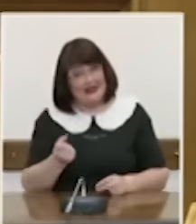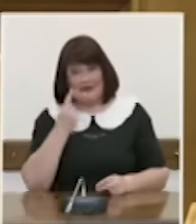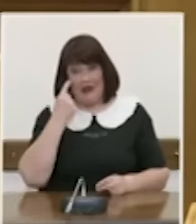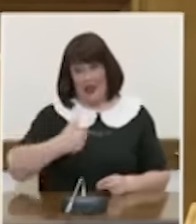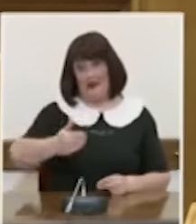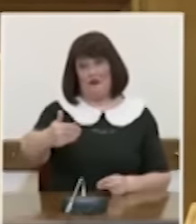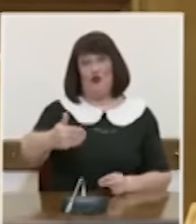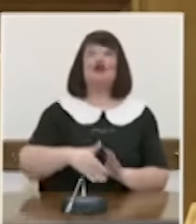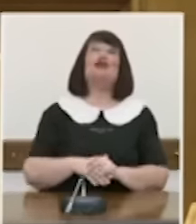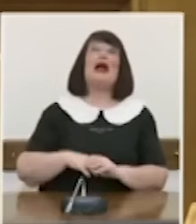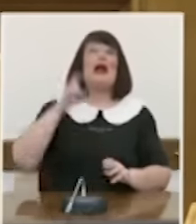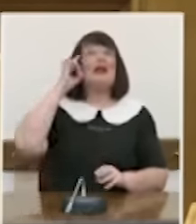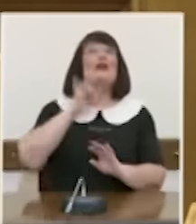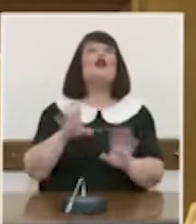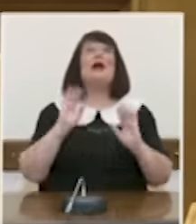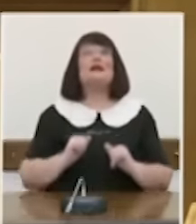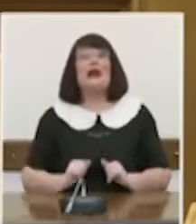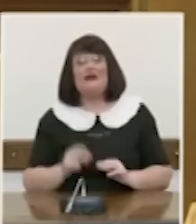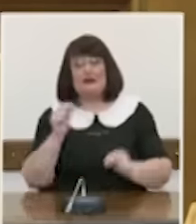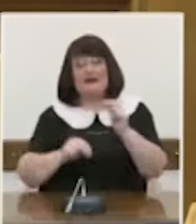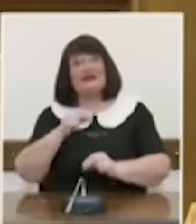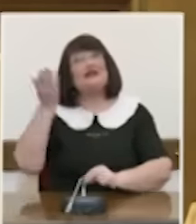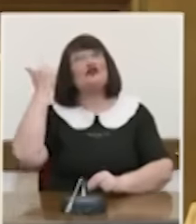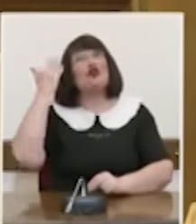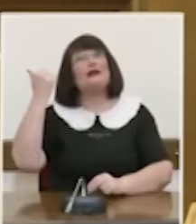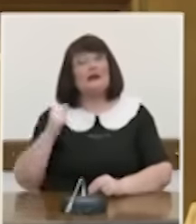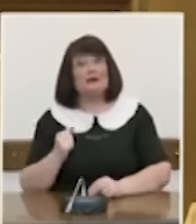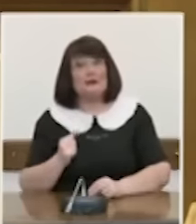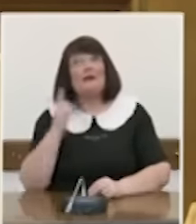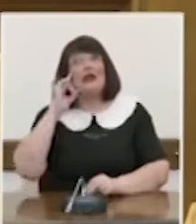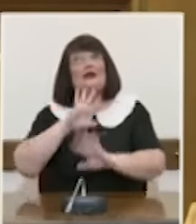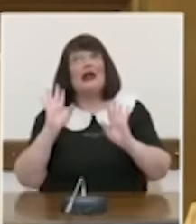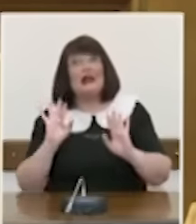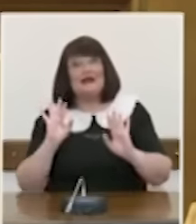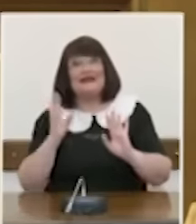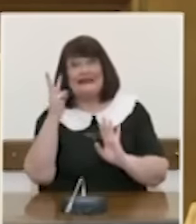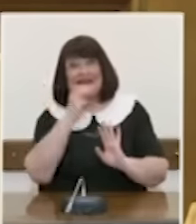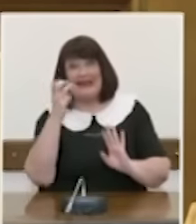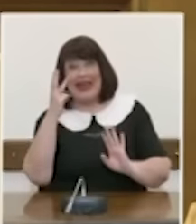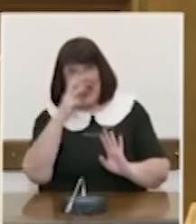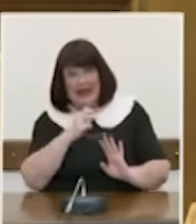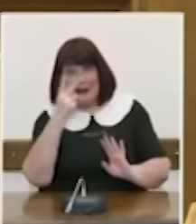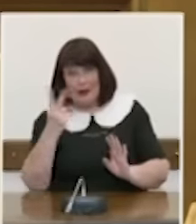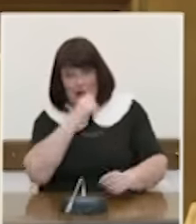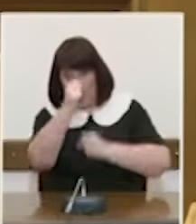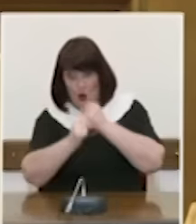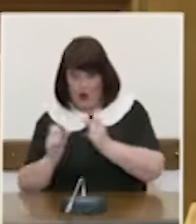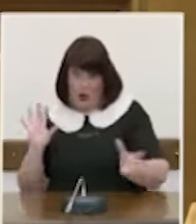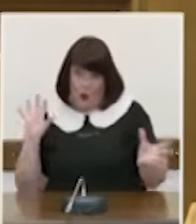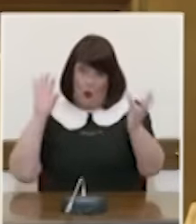δεν καταλάβατε τι ψηφίζατε τότε και σας πήρε 32 ολόκληρα χρόνια να το